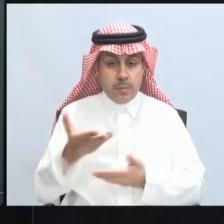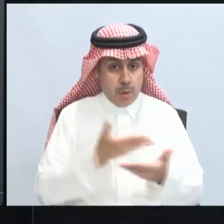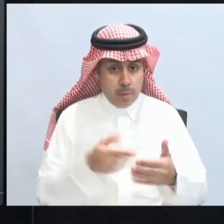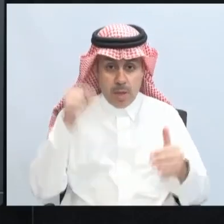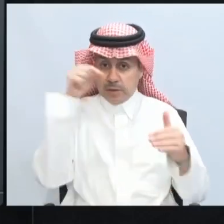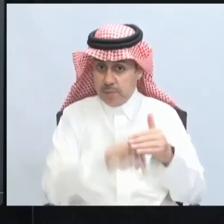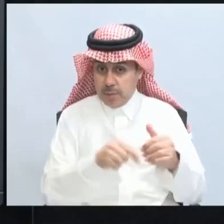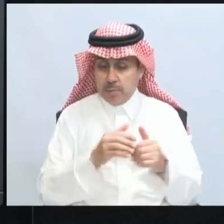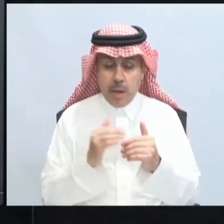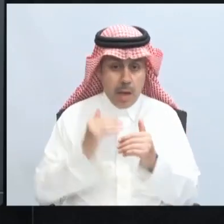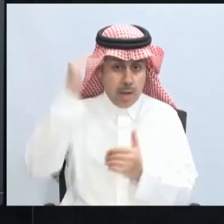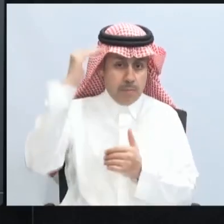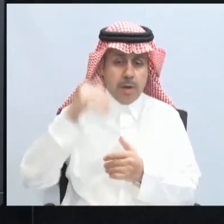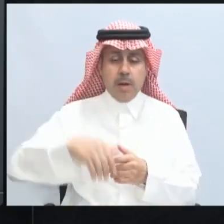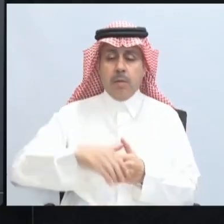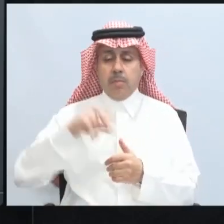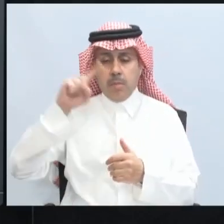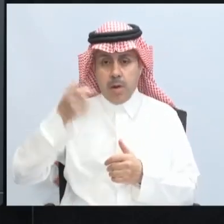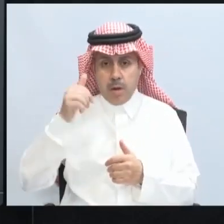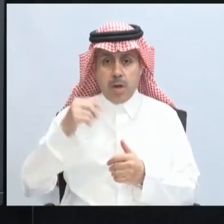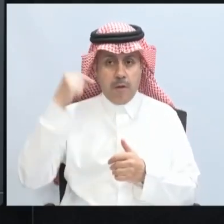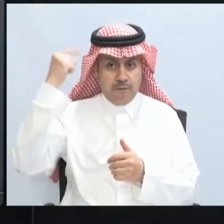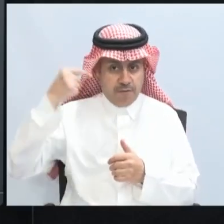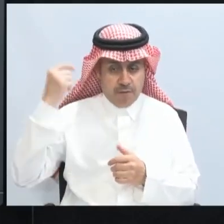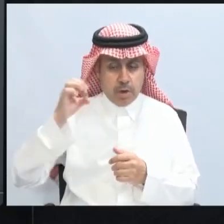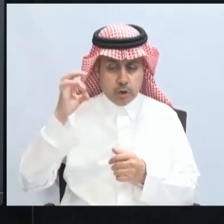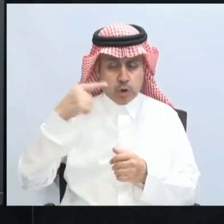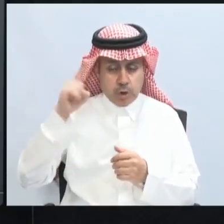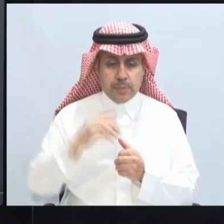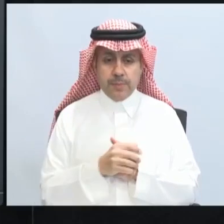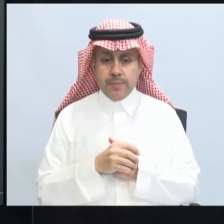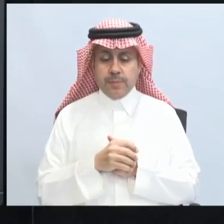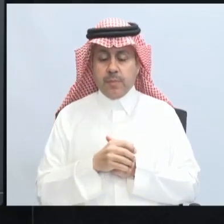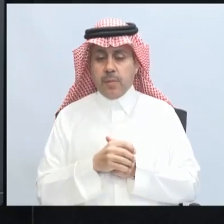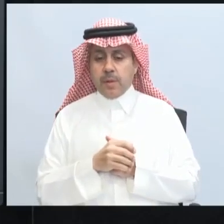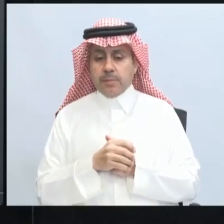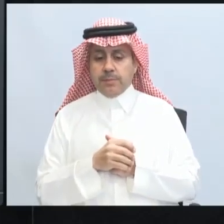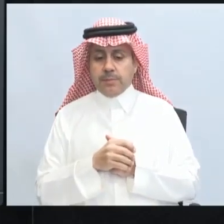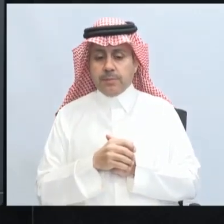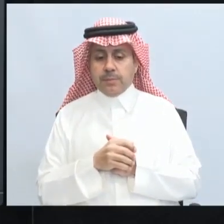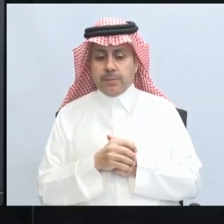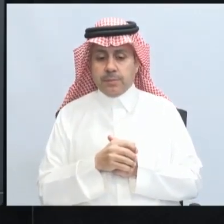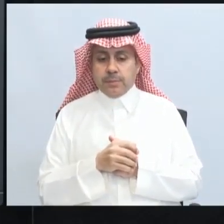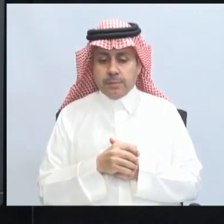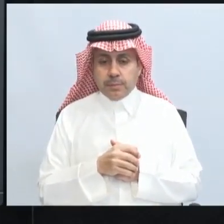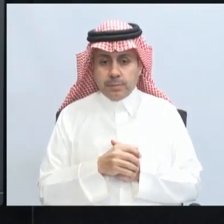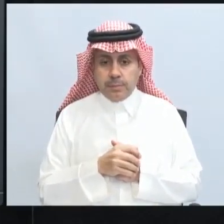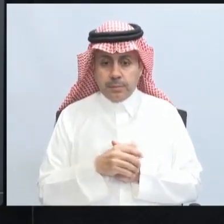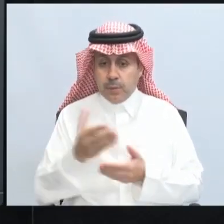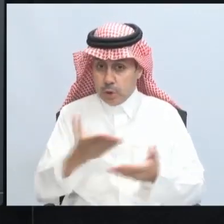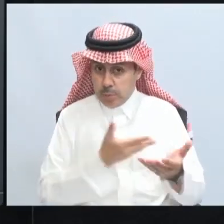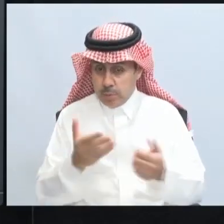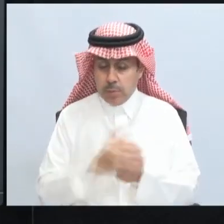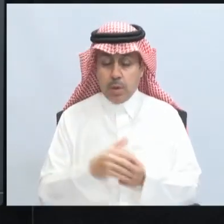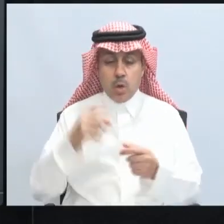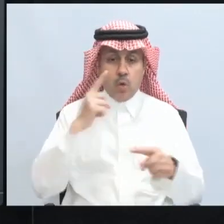منه ان يغلب وينقل فكرته الى غيره لما قال ولا تجادلوا اهل الكتاب اي انه يكون باللطف